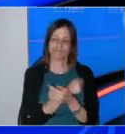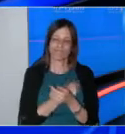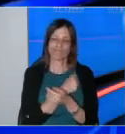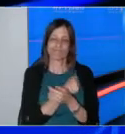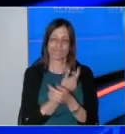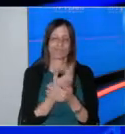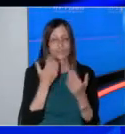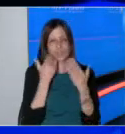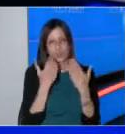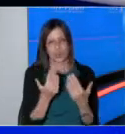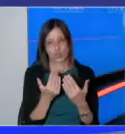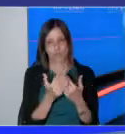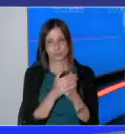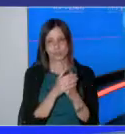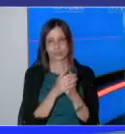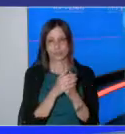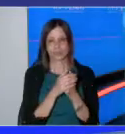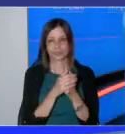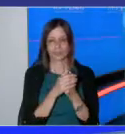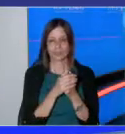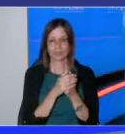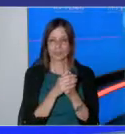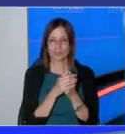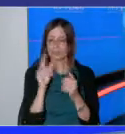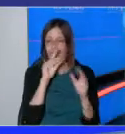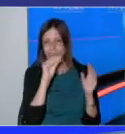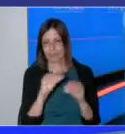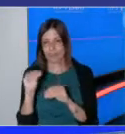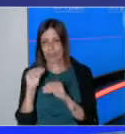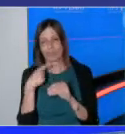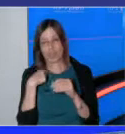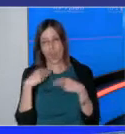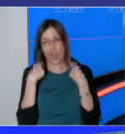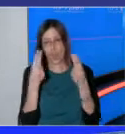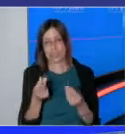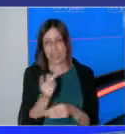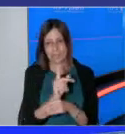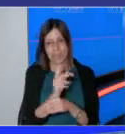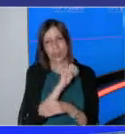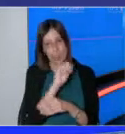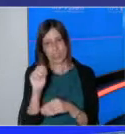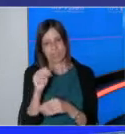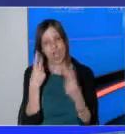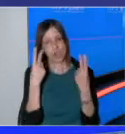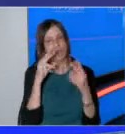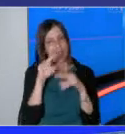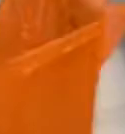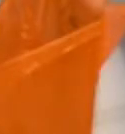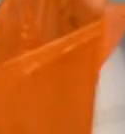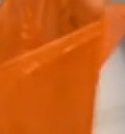לצערנו. כן, תודה רבה ליזה, תודה רבה שירין. אל תזוזו מעברון, אני חוזר מיד, נושאים חשובים לטפל בהם.